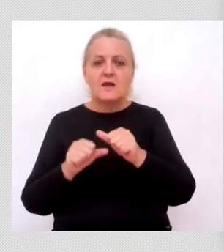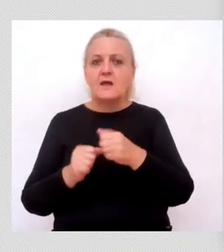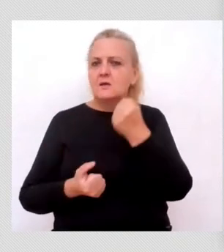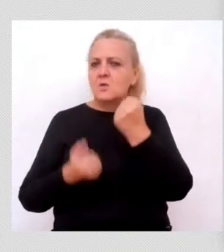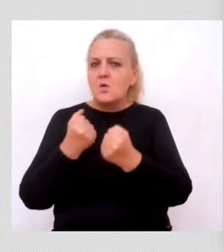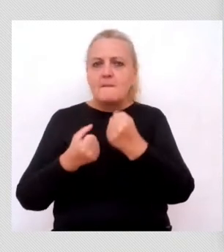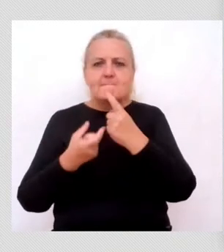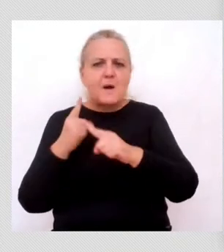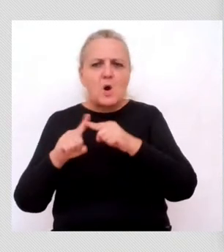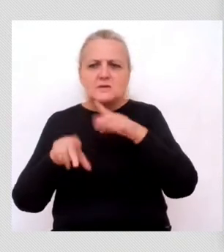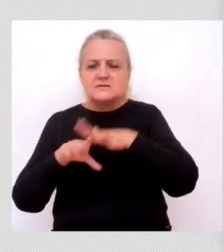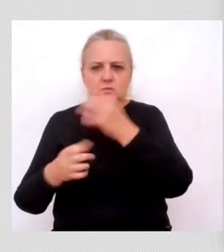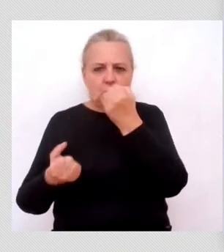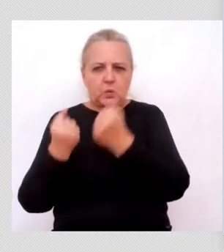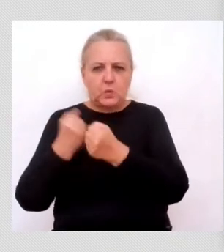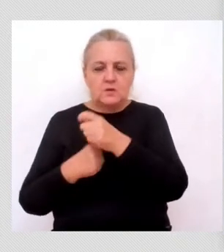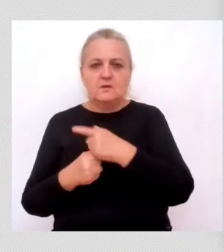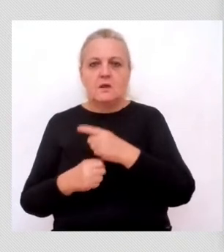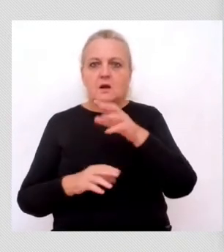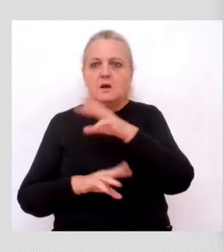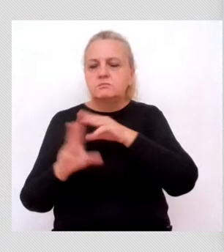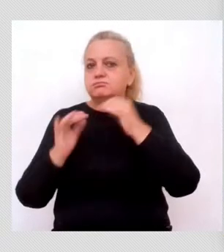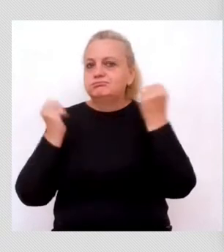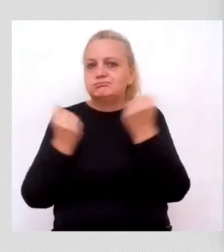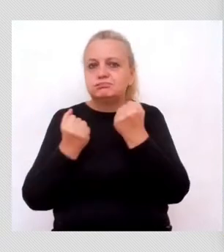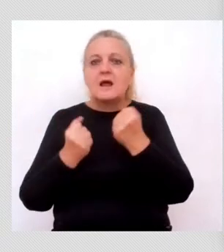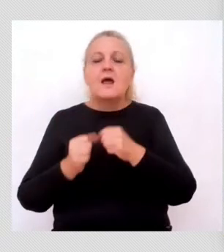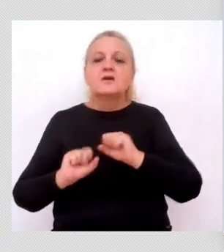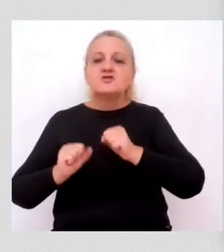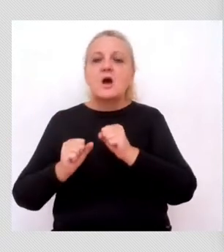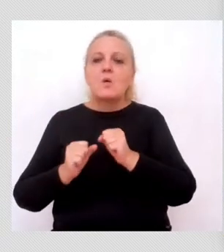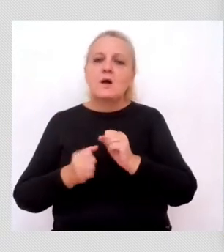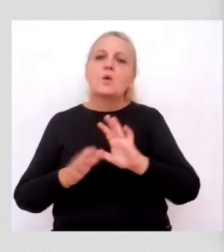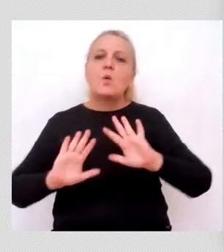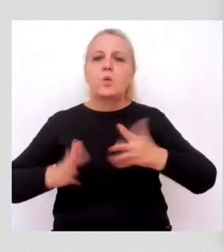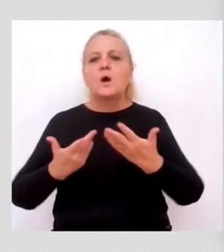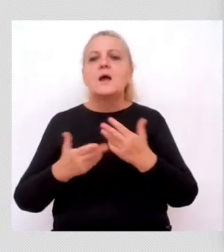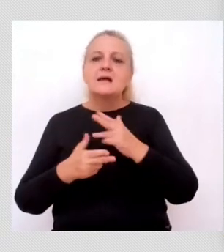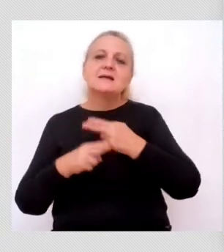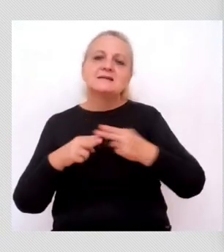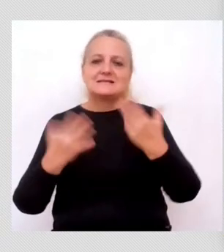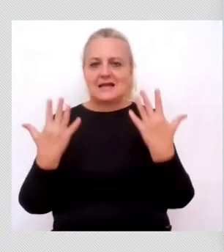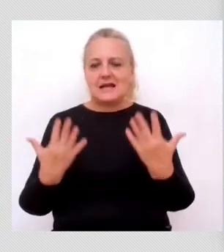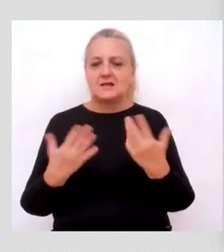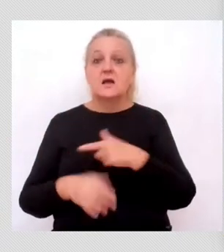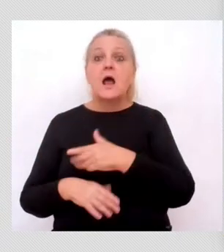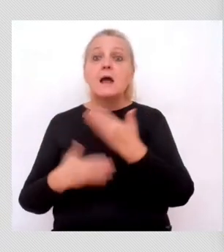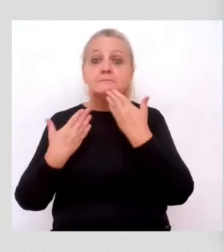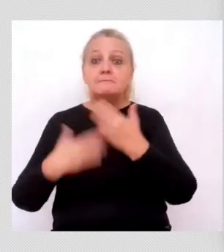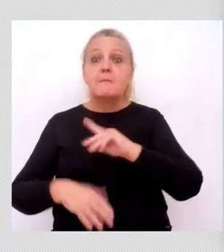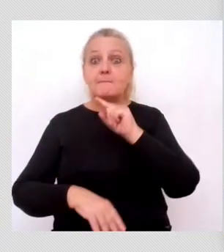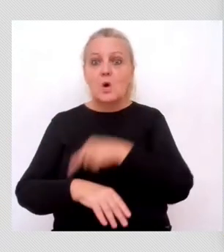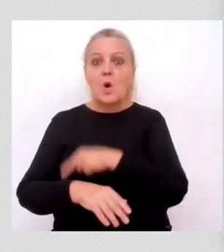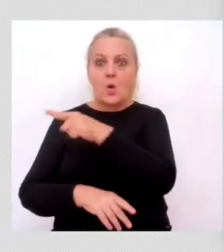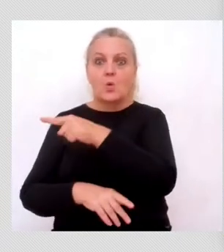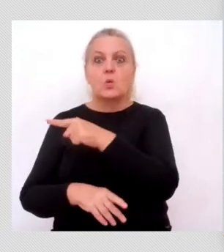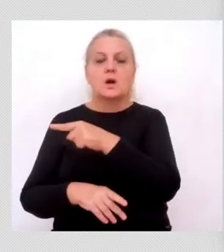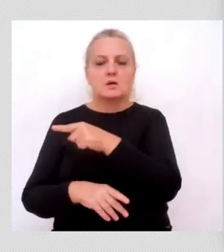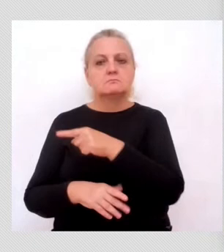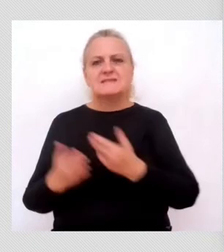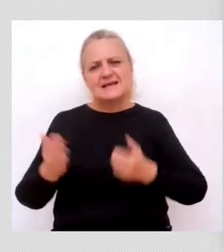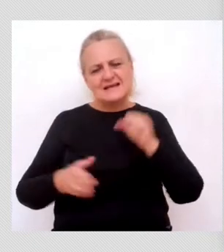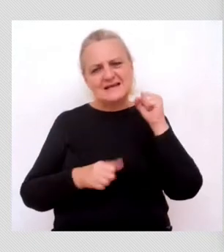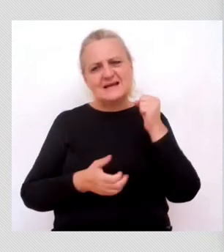jaki mieliśmy, akcja Mani Pulite, czyste ręce, upadł dzięki prokuratorom. Dzięki setkom spraw, które były składane